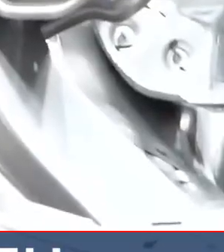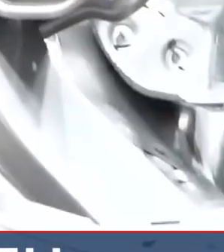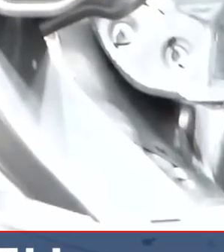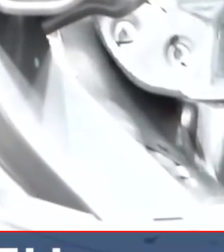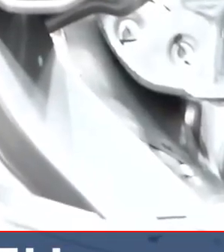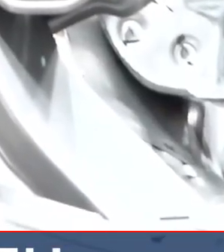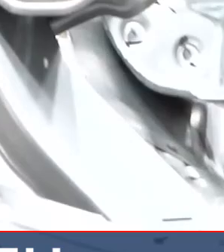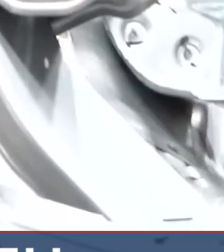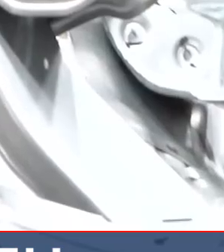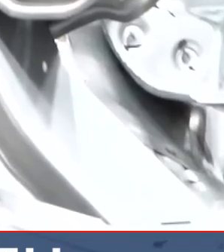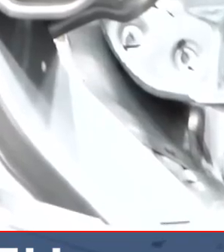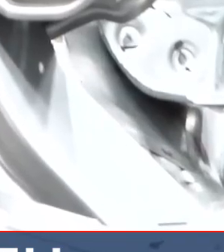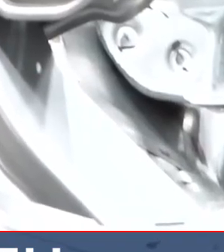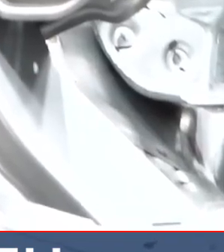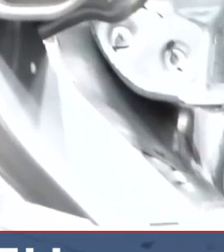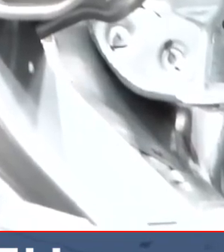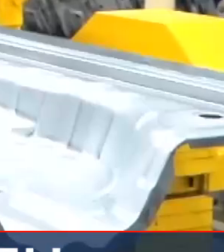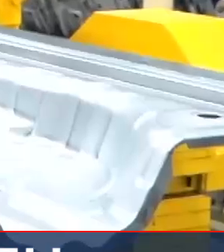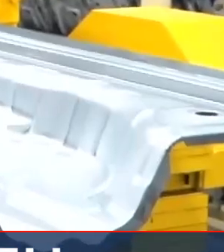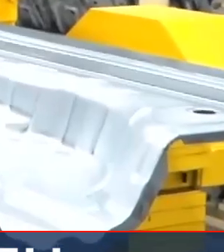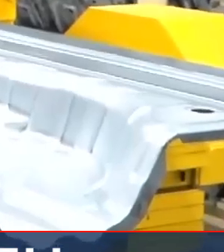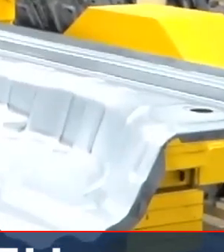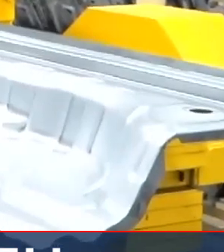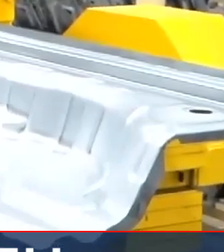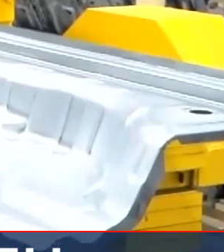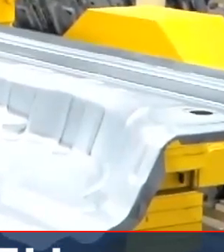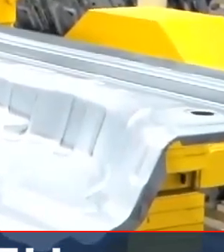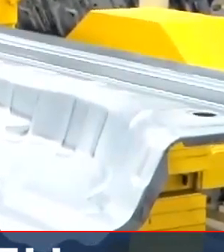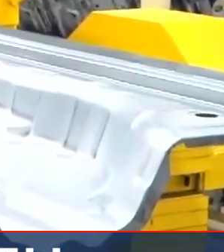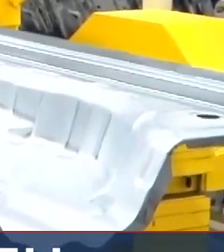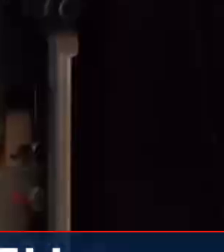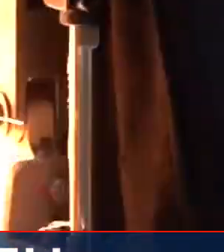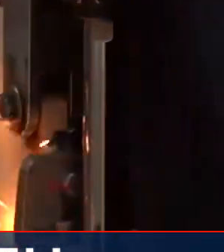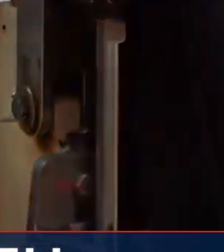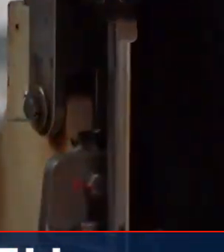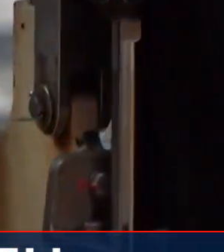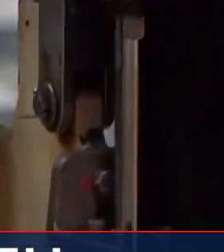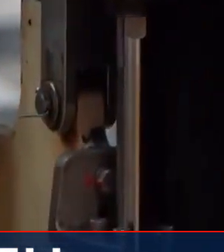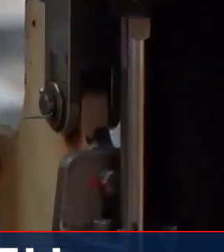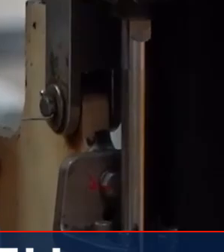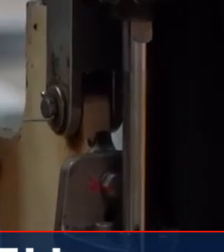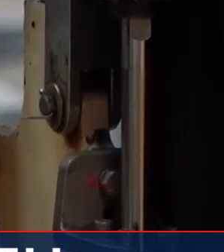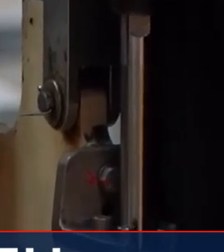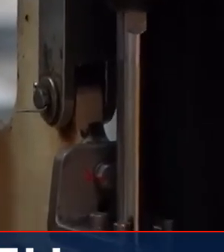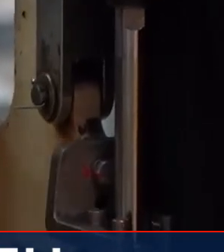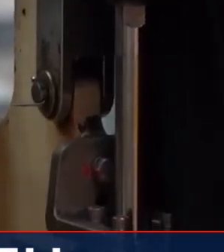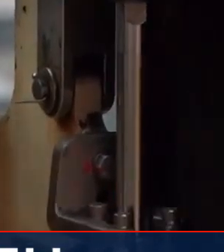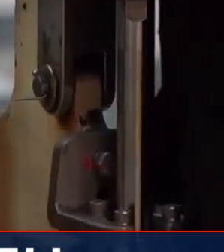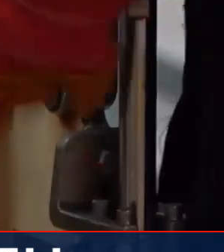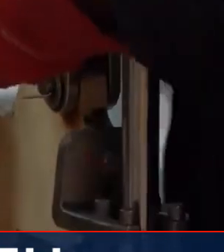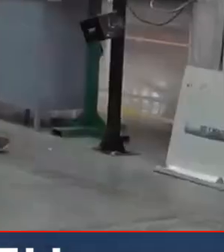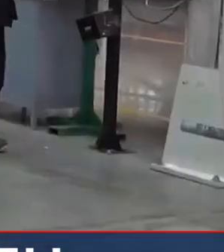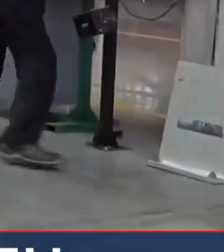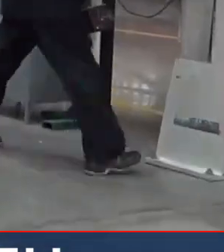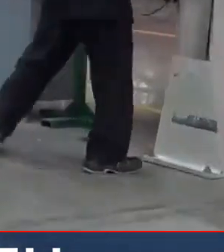саласындағы көшбасшылардың бірі. Зауыт заманауи технологиялық дәнекерлеу, бояу, құрастыру тәсілдерін қолдана отырып, бірден 4 автомобиль брендін